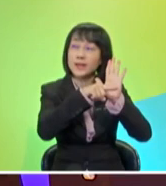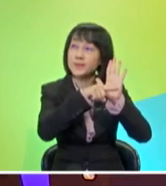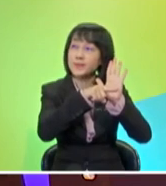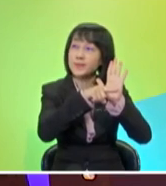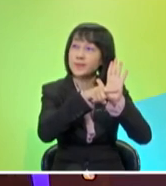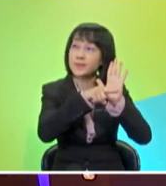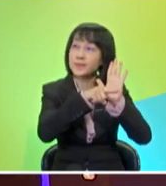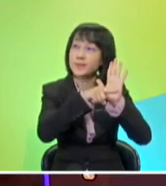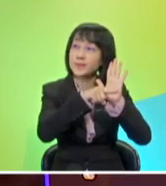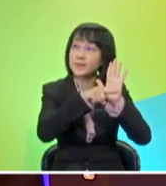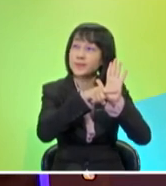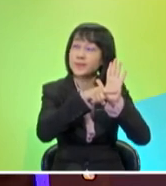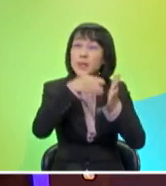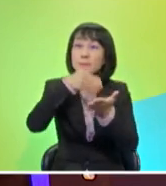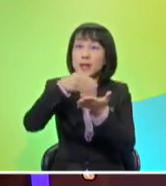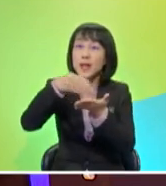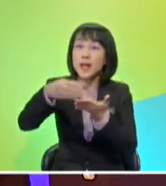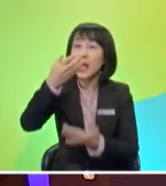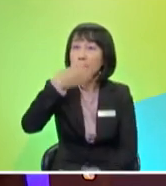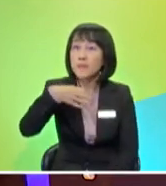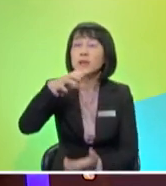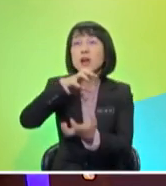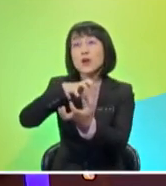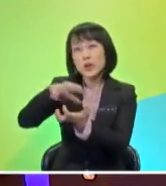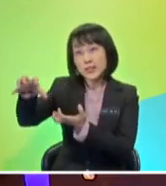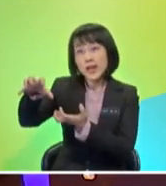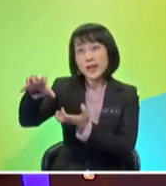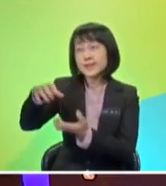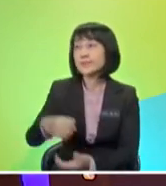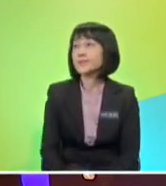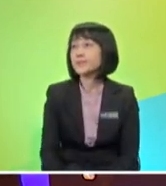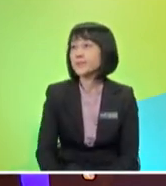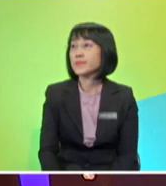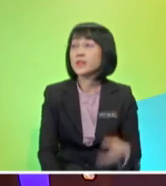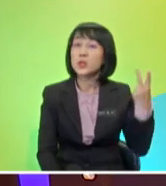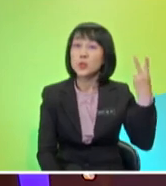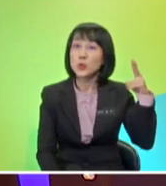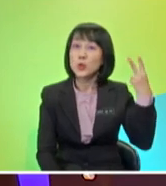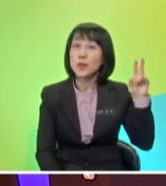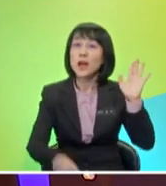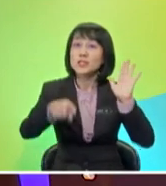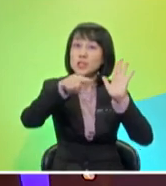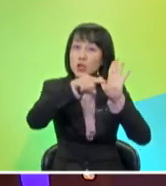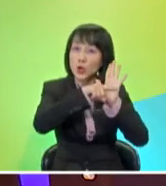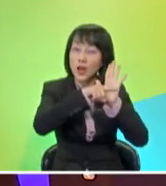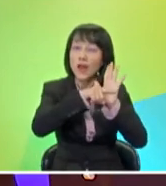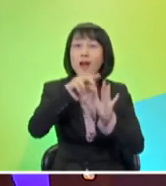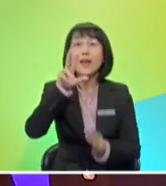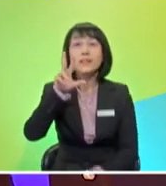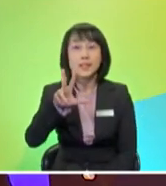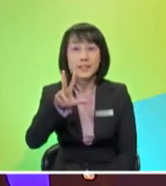Bilangan apple yang rosak. Okey, kita baca 12 tolak